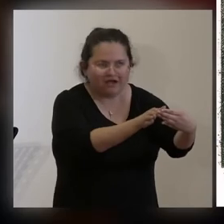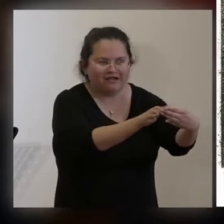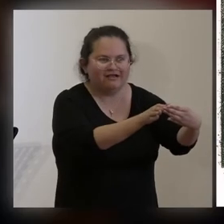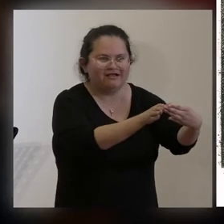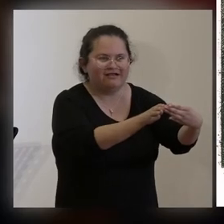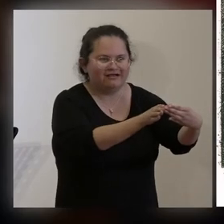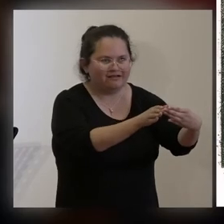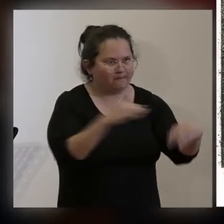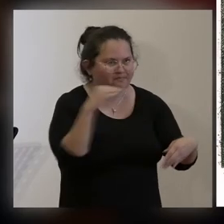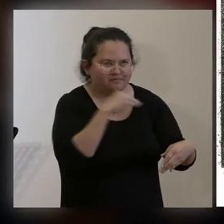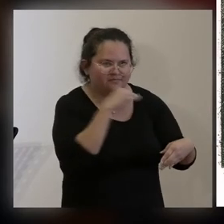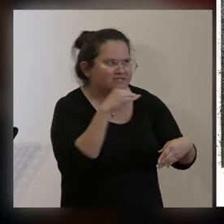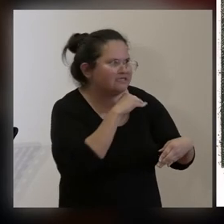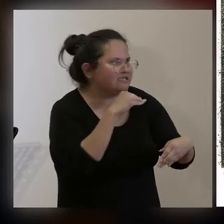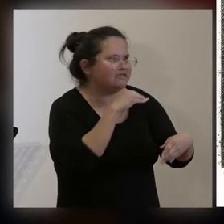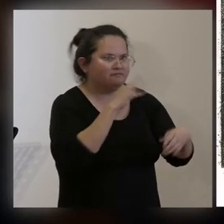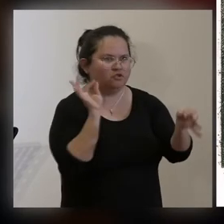les